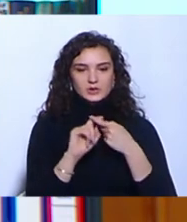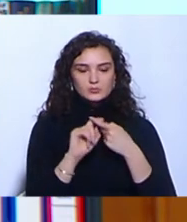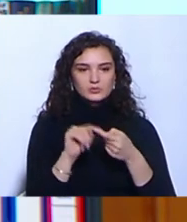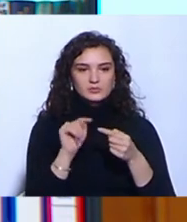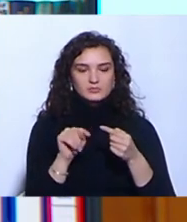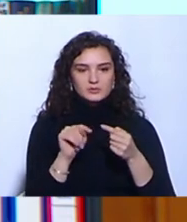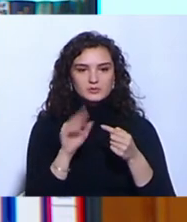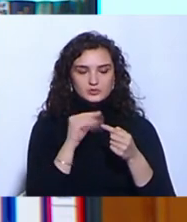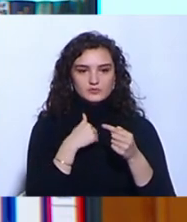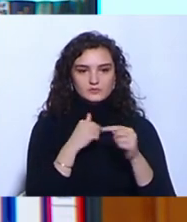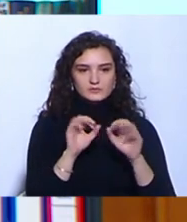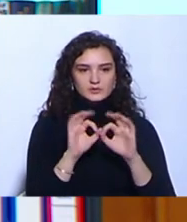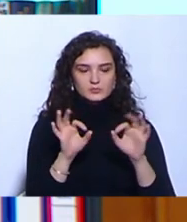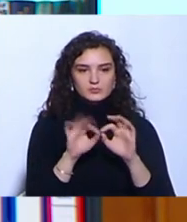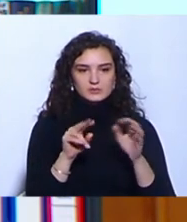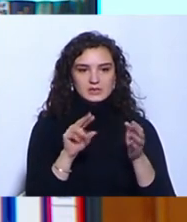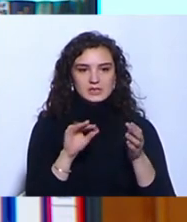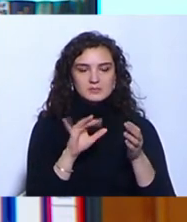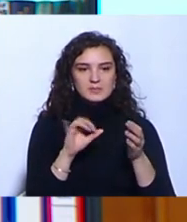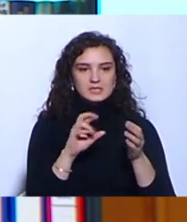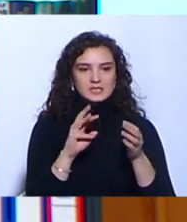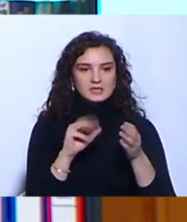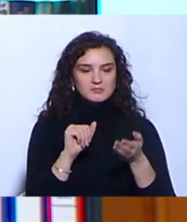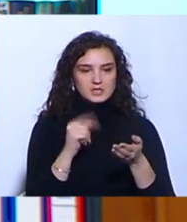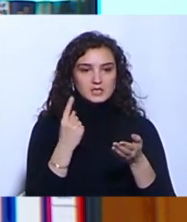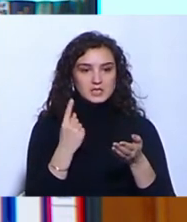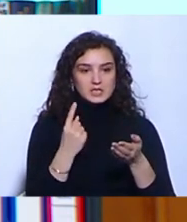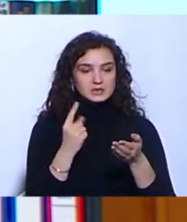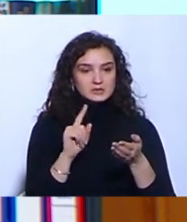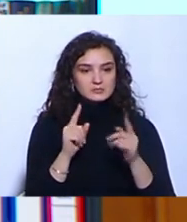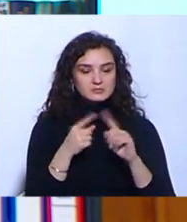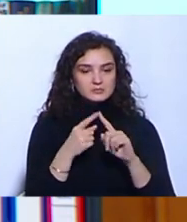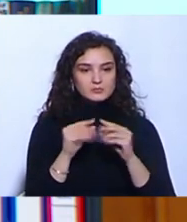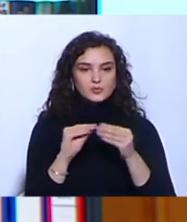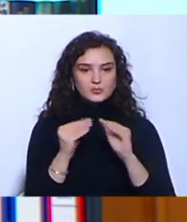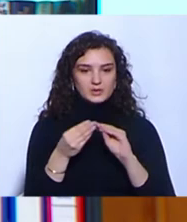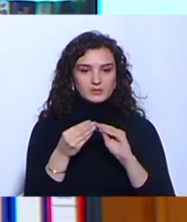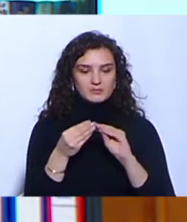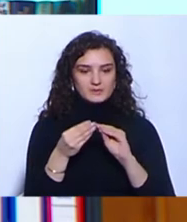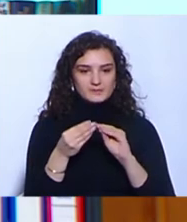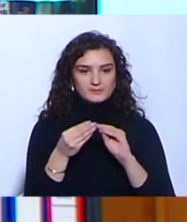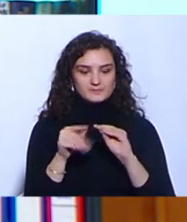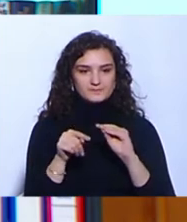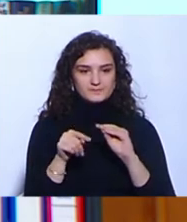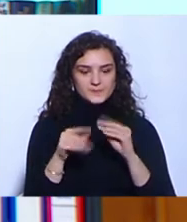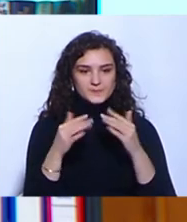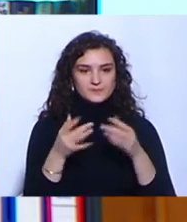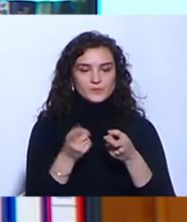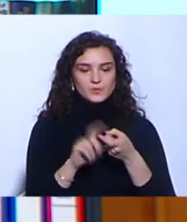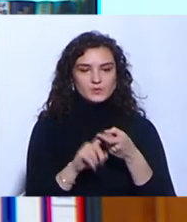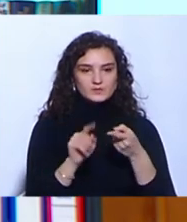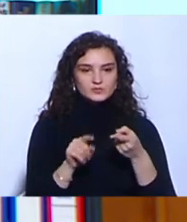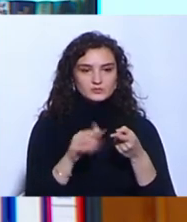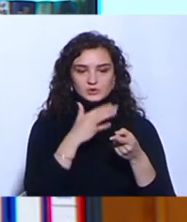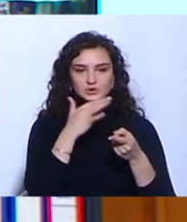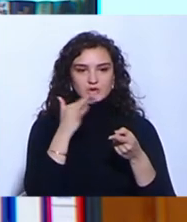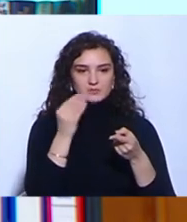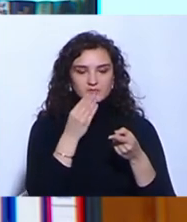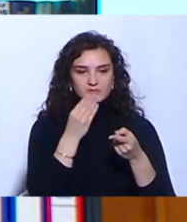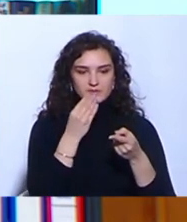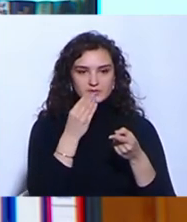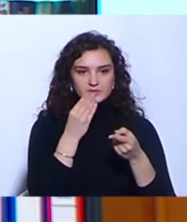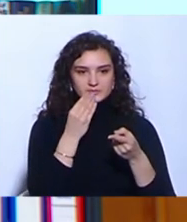დამოკიდებულება, როდესაც ჩვენ ვლაპარაკობთ ლიმფედემაზე. ერთი მხრივ აქ არის პრობლემა რომელიც უკავშირდება